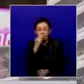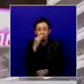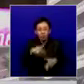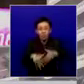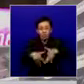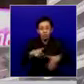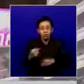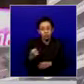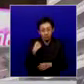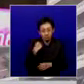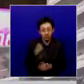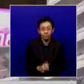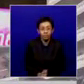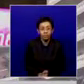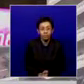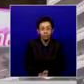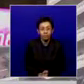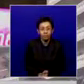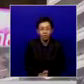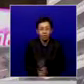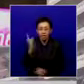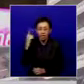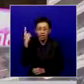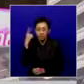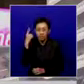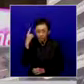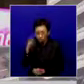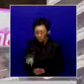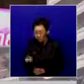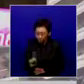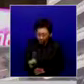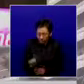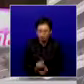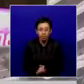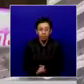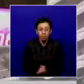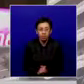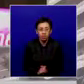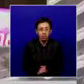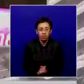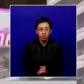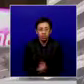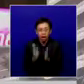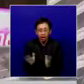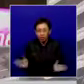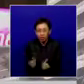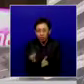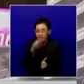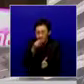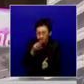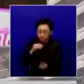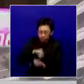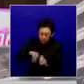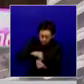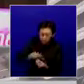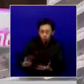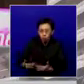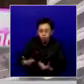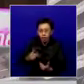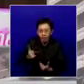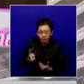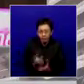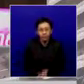หละอะไรที่เกี่ยวข้องกับท่องเที่ยวที่สามารถดึงการสร้างงานสร้างรายได้เข้าไปสู่ชุมชนอะไ